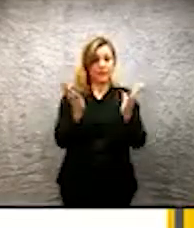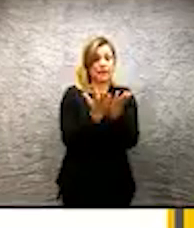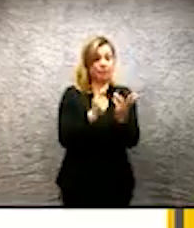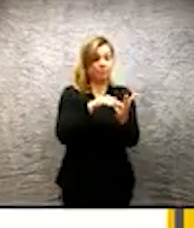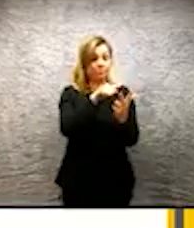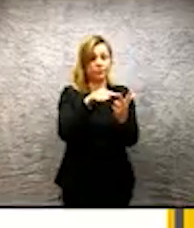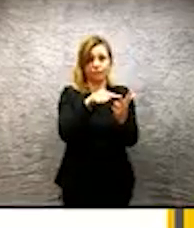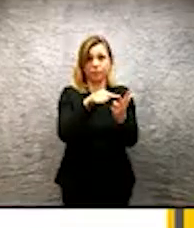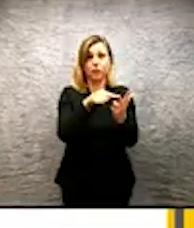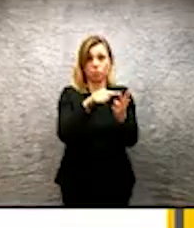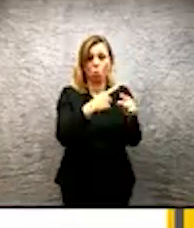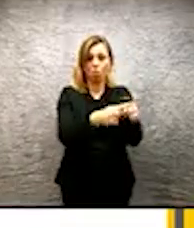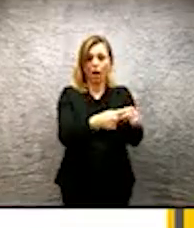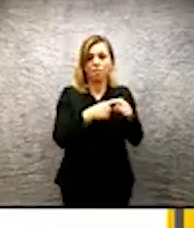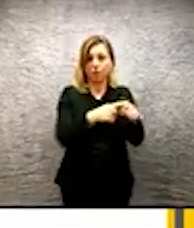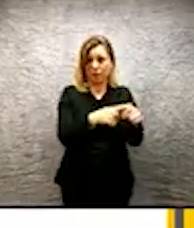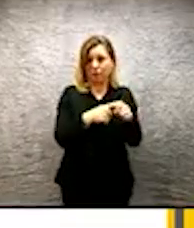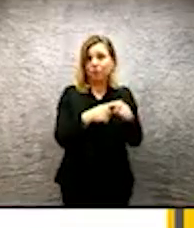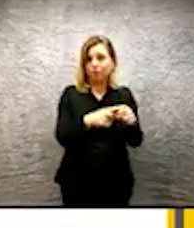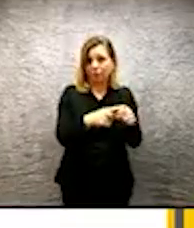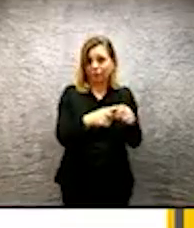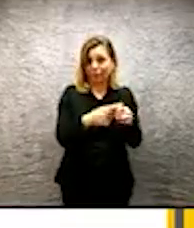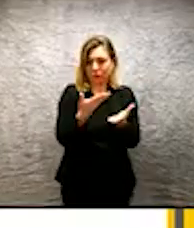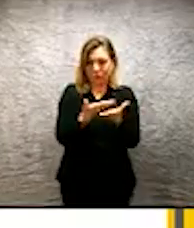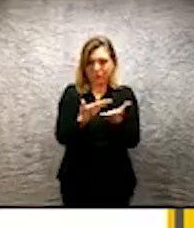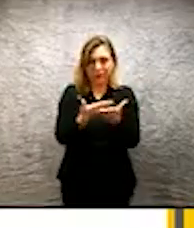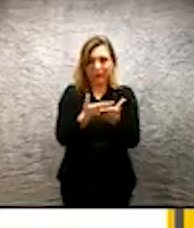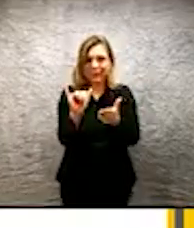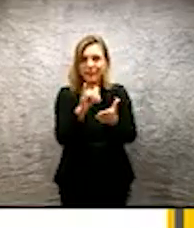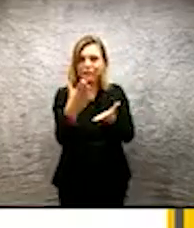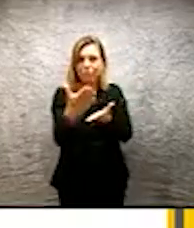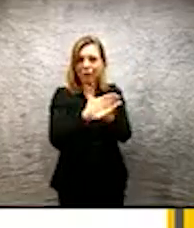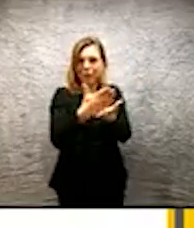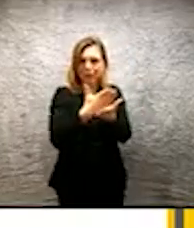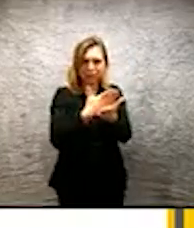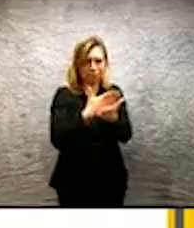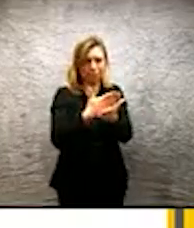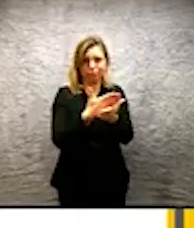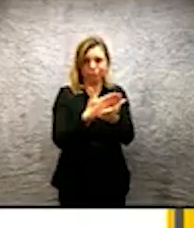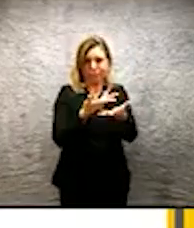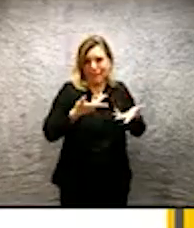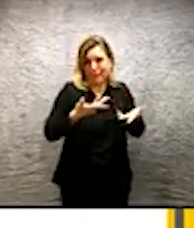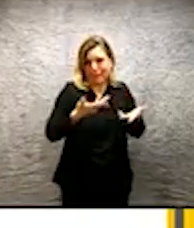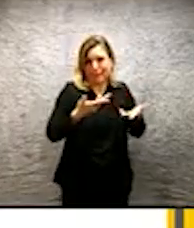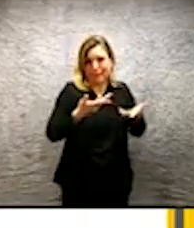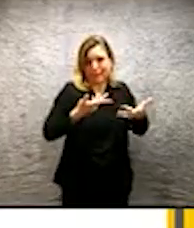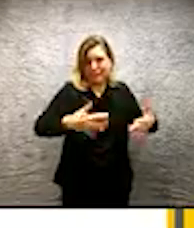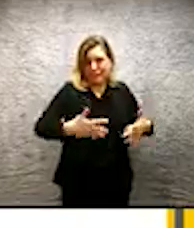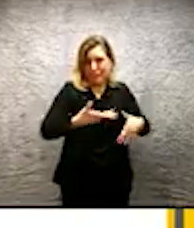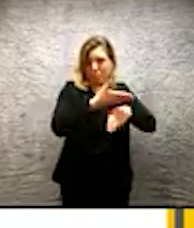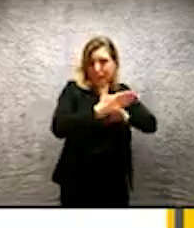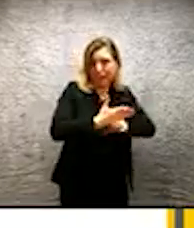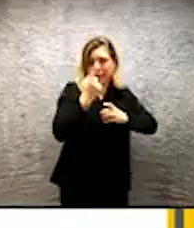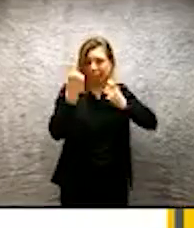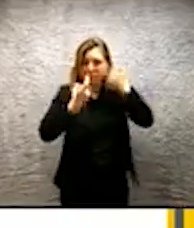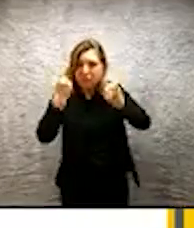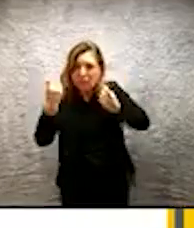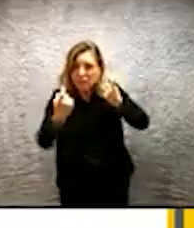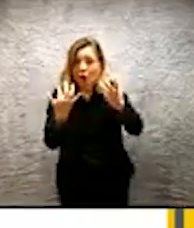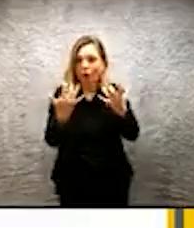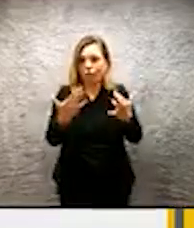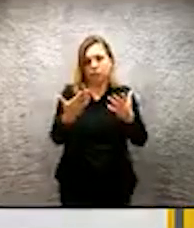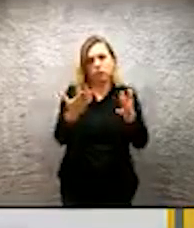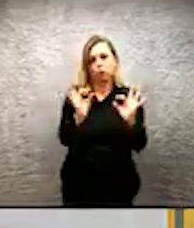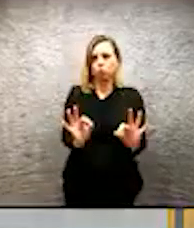été établie, pensée, réfléchie pour que finalement le système soit un système